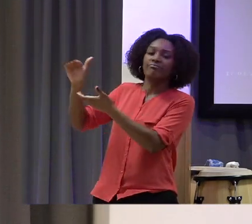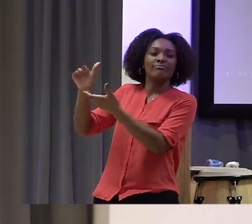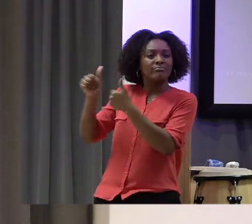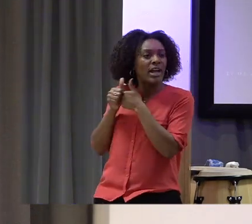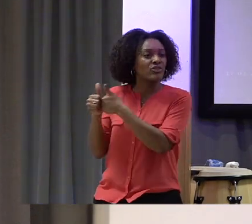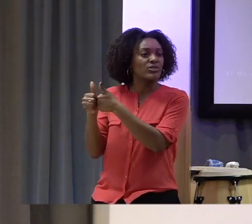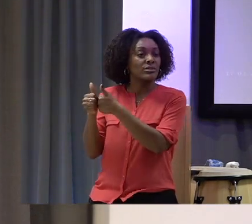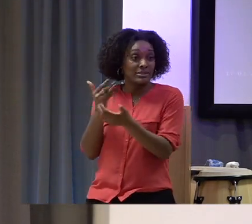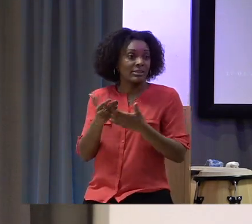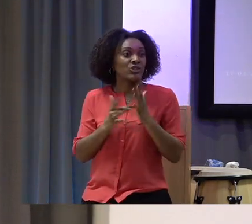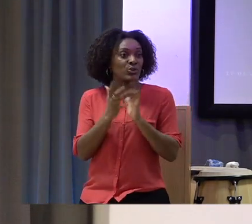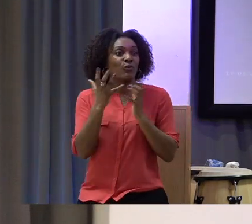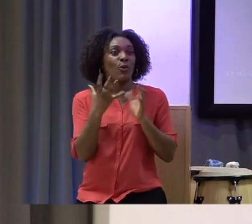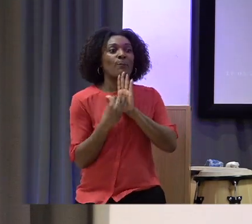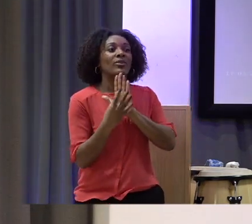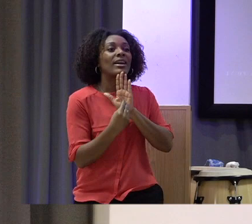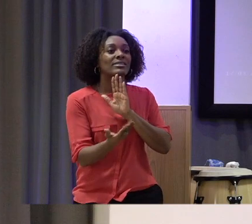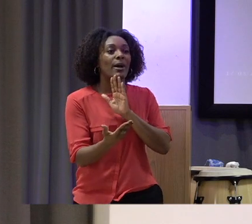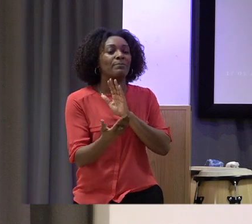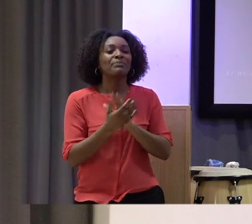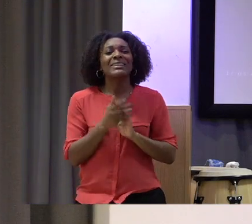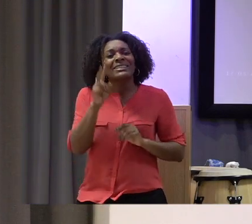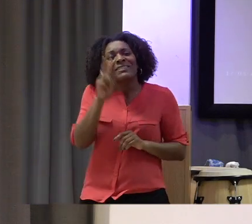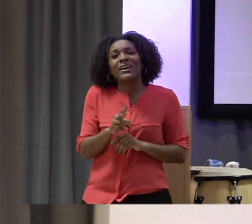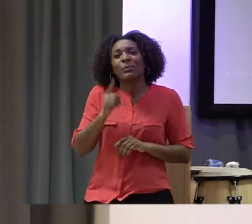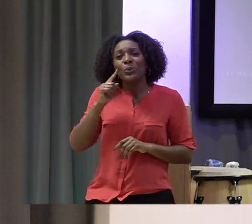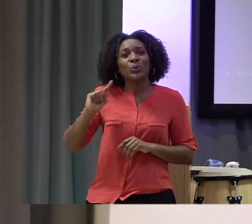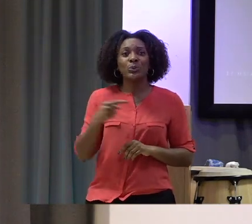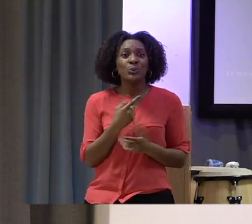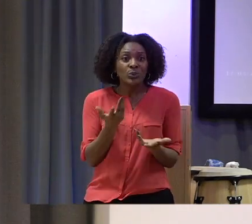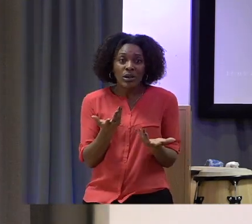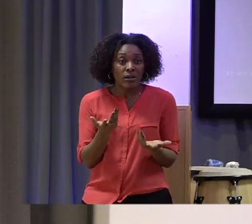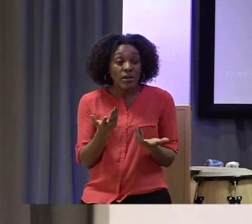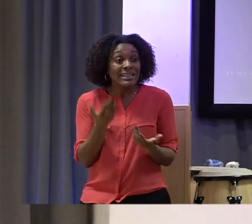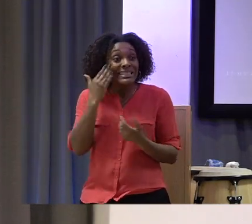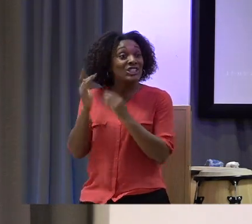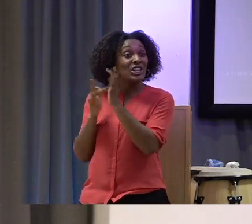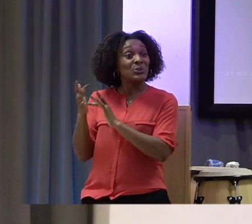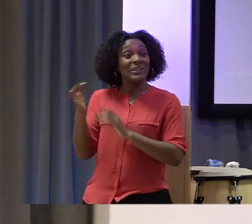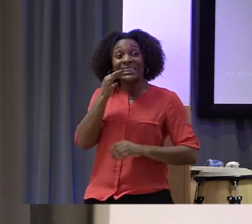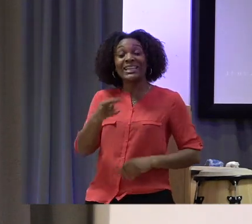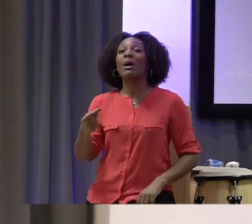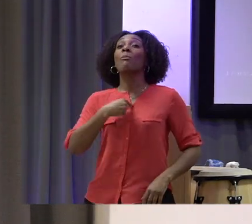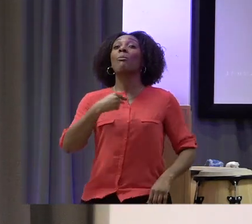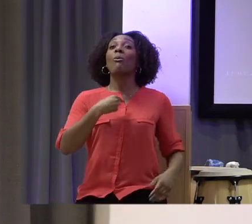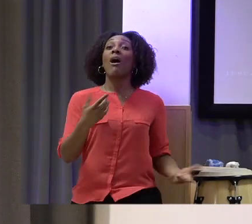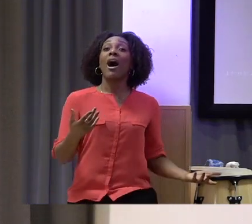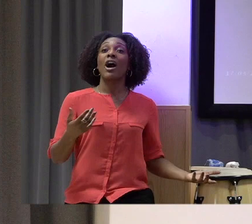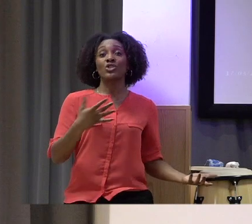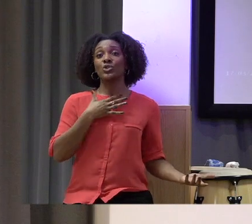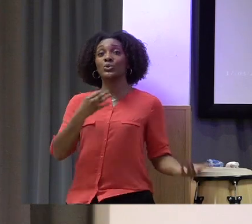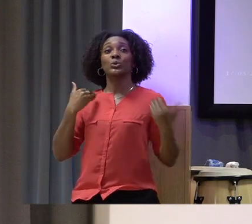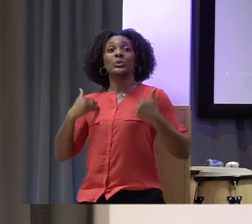avec lui. Et comme je disais tout à l'heure, c'est très compliqué, même impossible. Si Jésus était venu en disant « Je